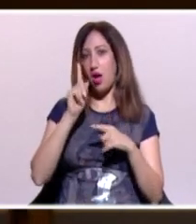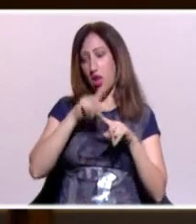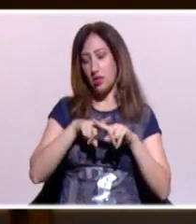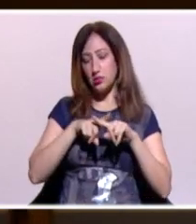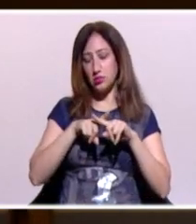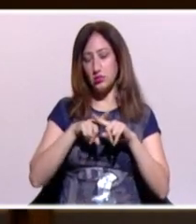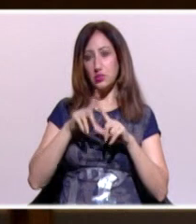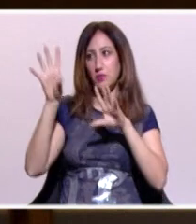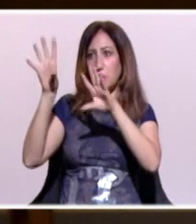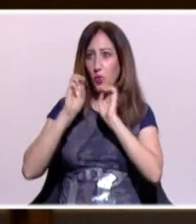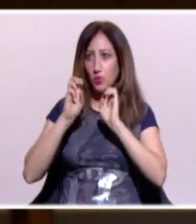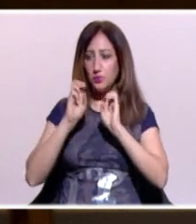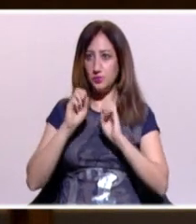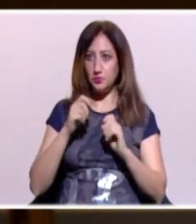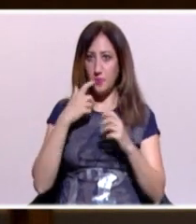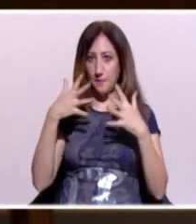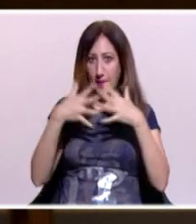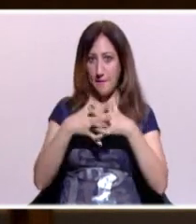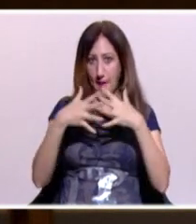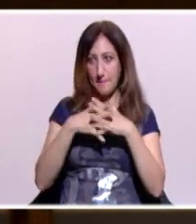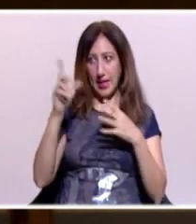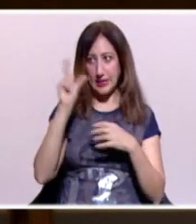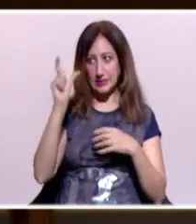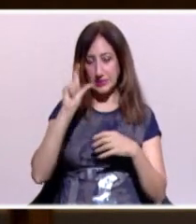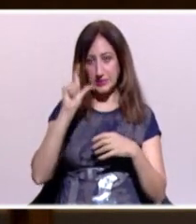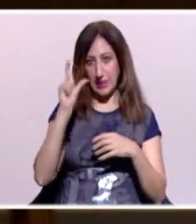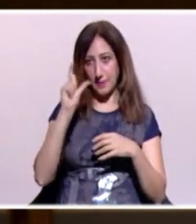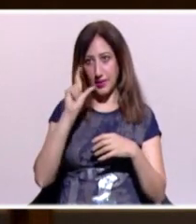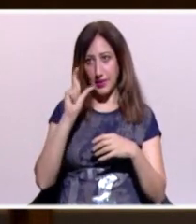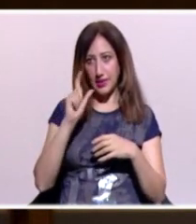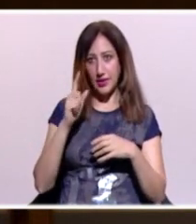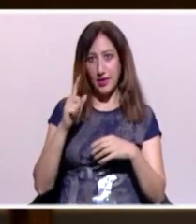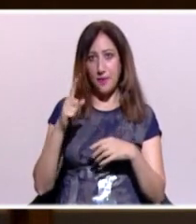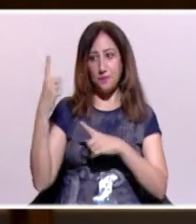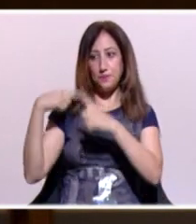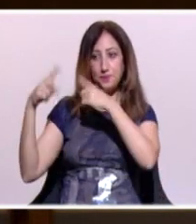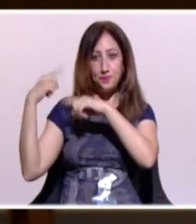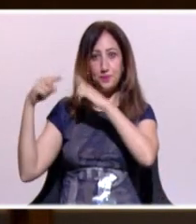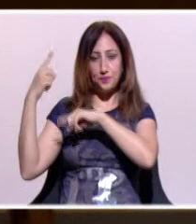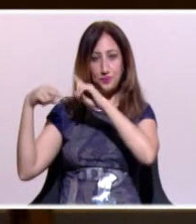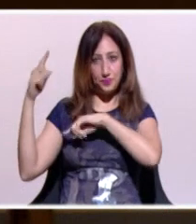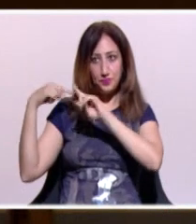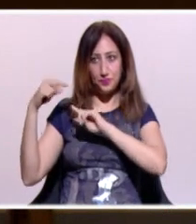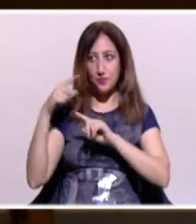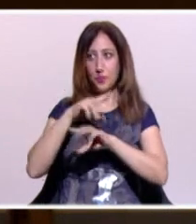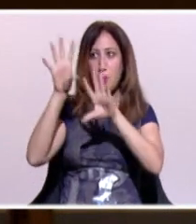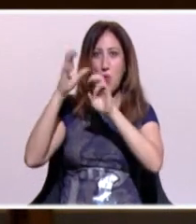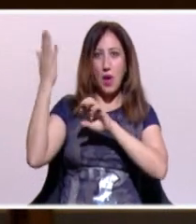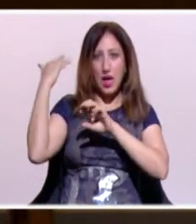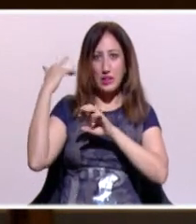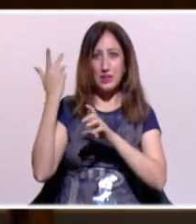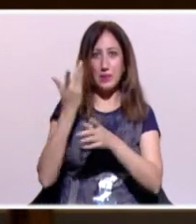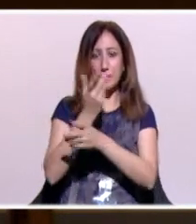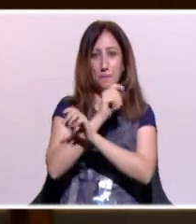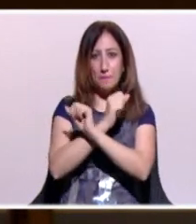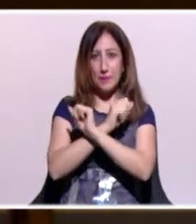لتاريخ الجماعات الإسلامية في مصر من فترة طويلة جدا الحقيقة، فواضح أن كنتوا عاملين توثيق.